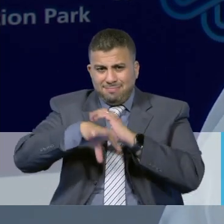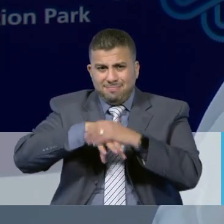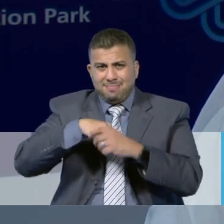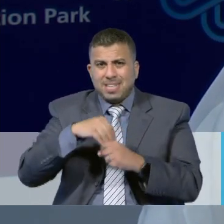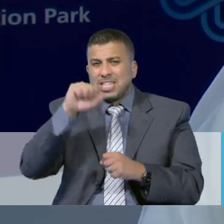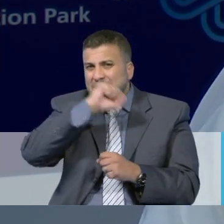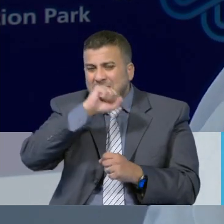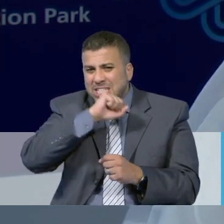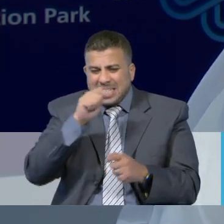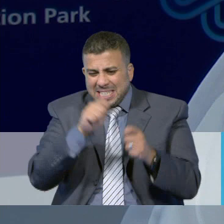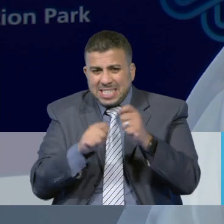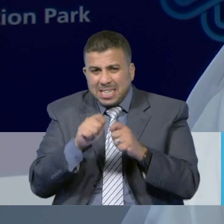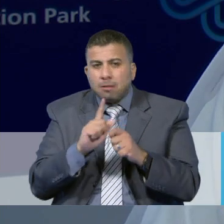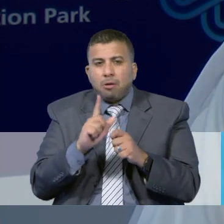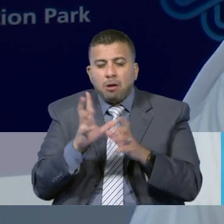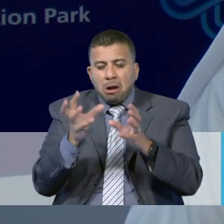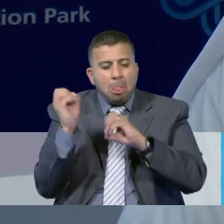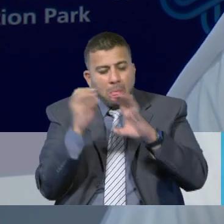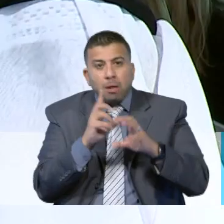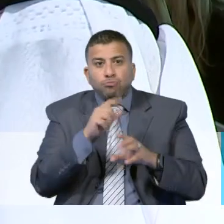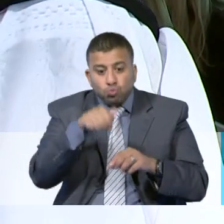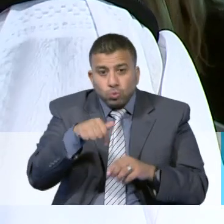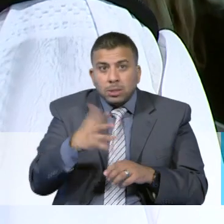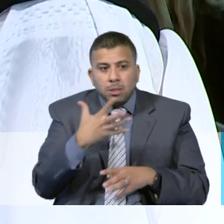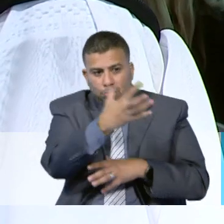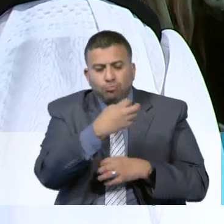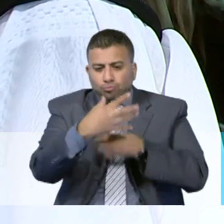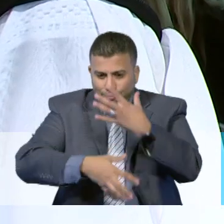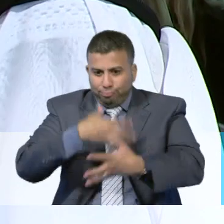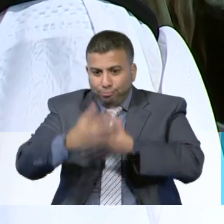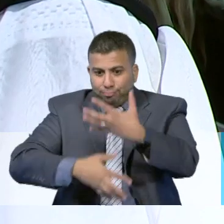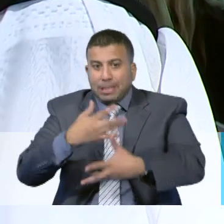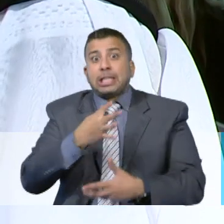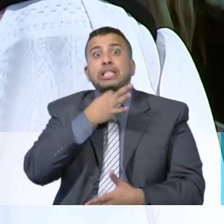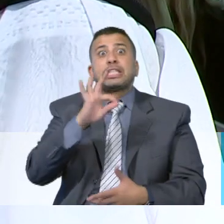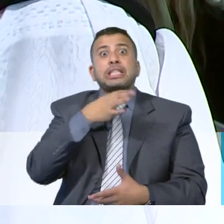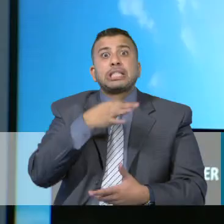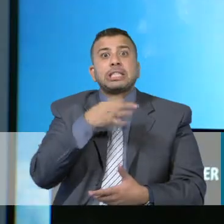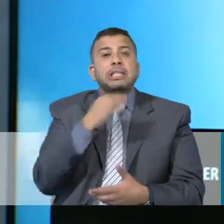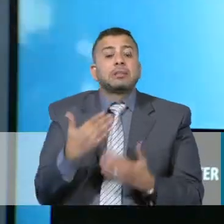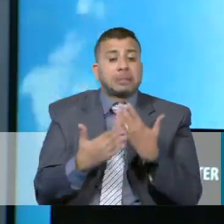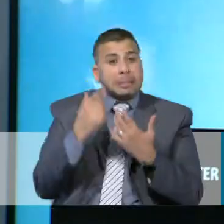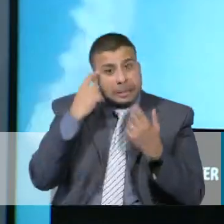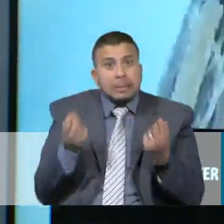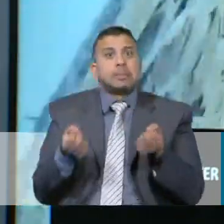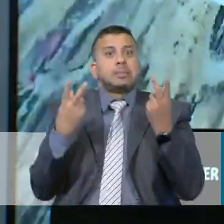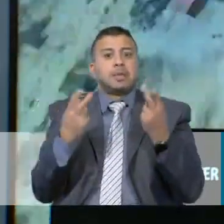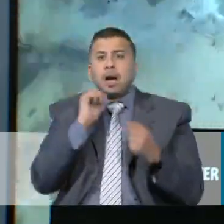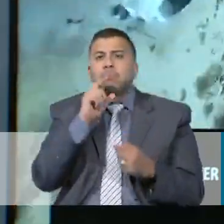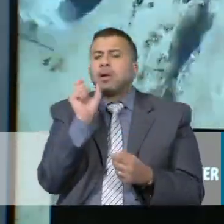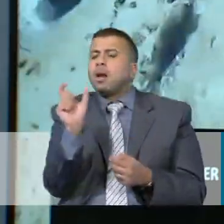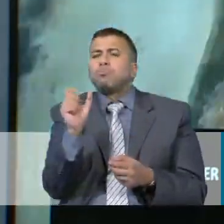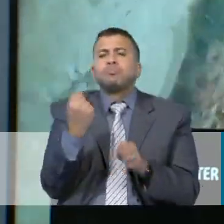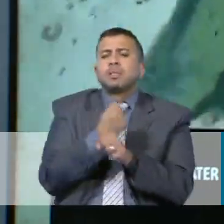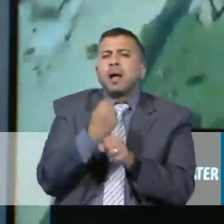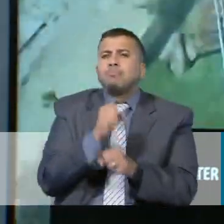إمارة إعادة تدوير النفايات هذه. خلال الجلسة استعرض المشاركون نموذجا من المشاريع التي تعمل